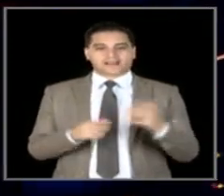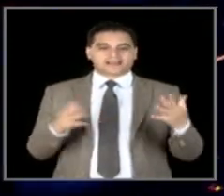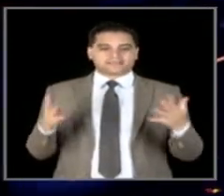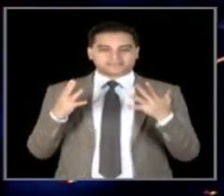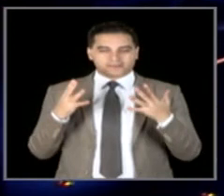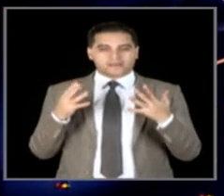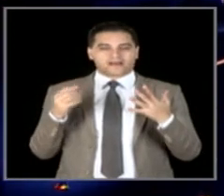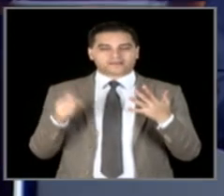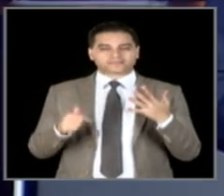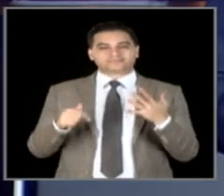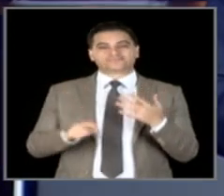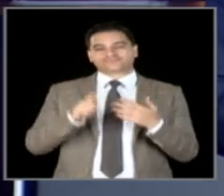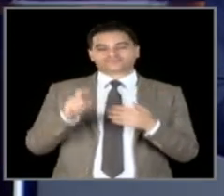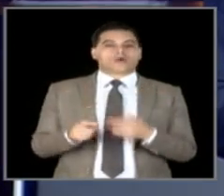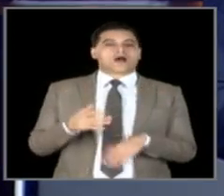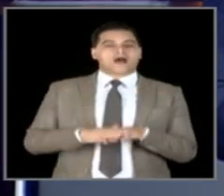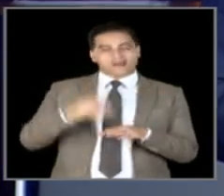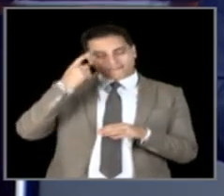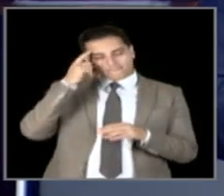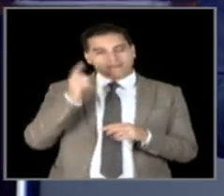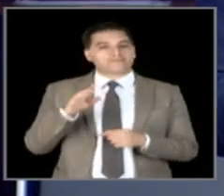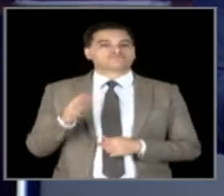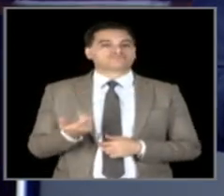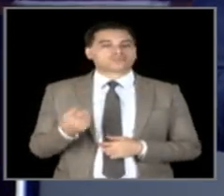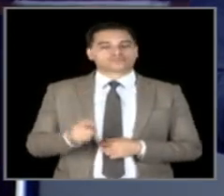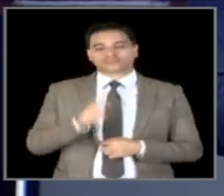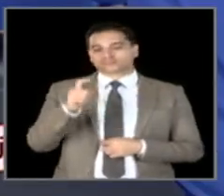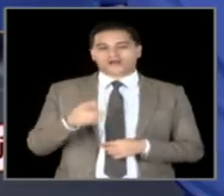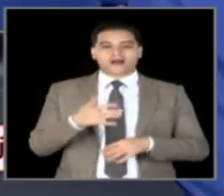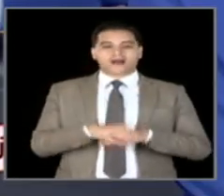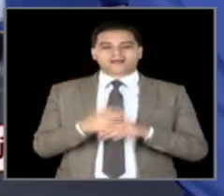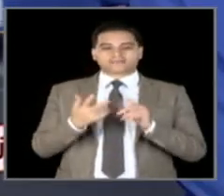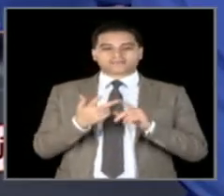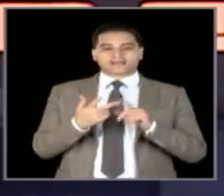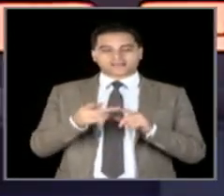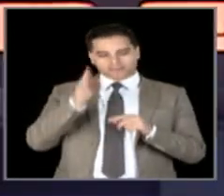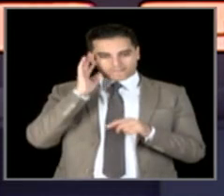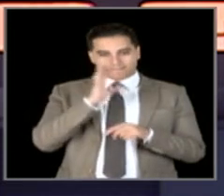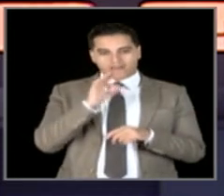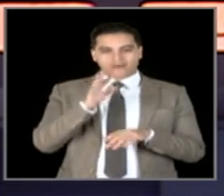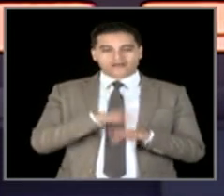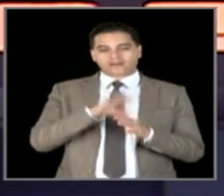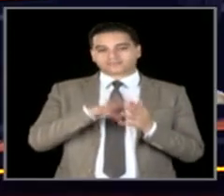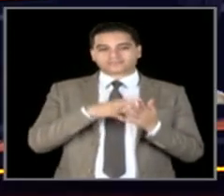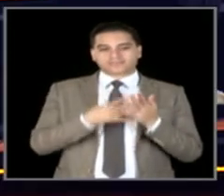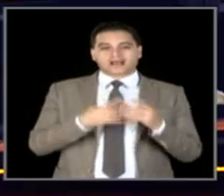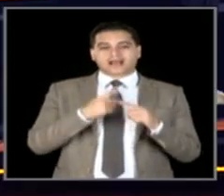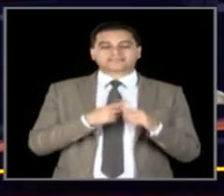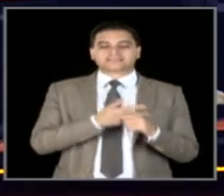تعالي نشوف الأسئلة اللي ما تجاوبتش. السؤال الثالث، ما هو العدد الذري لعنصر الحديد؟ سؤال